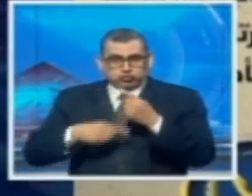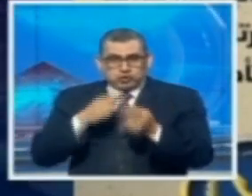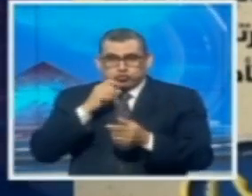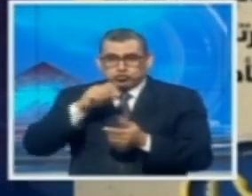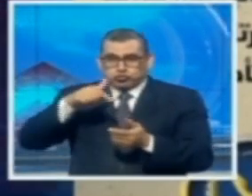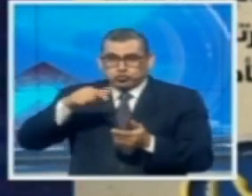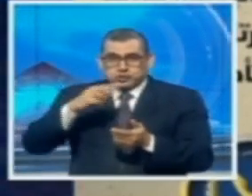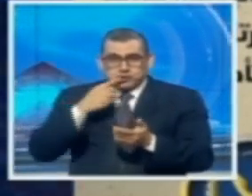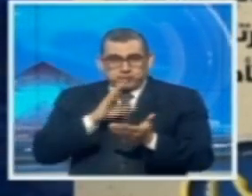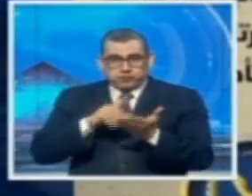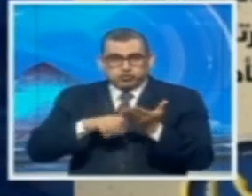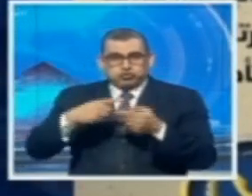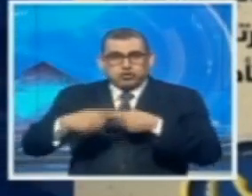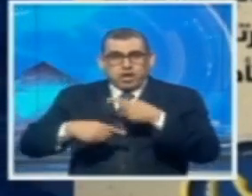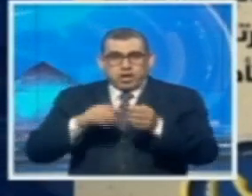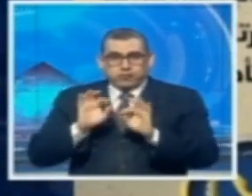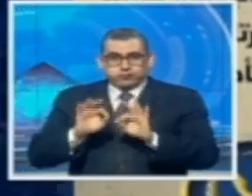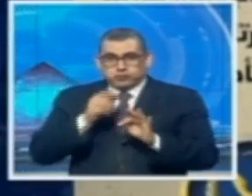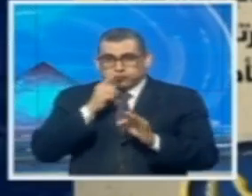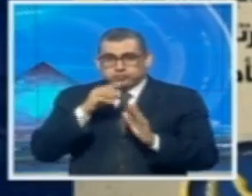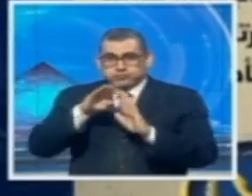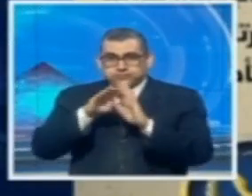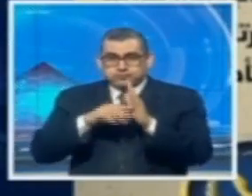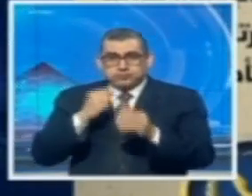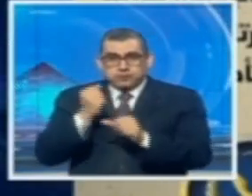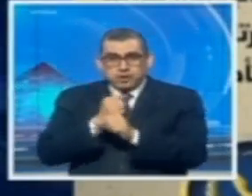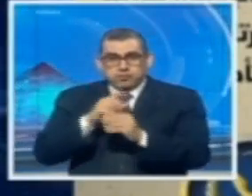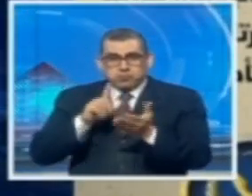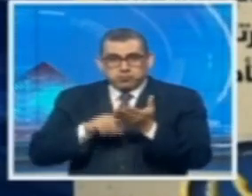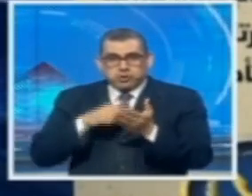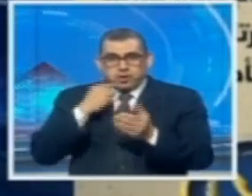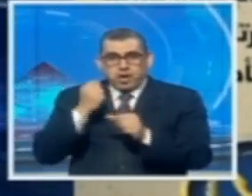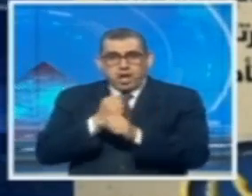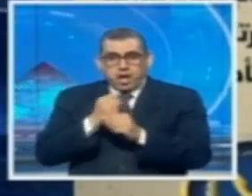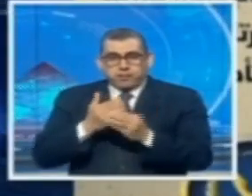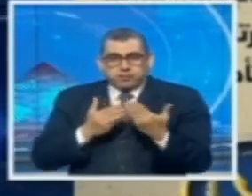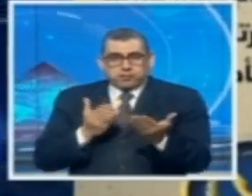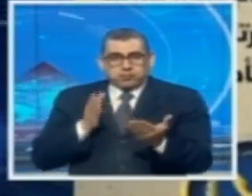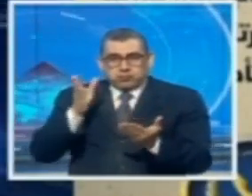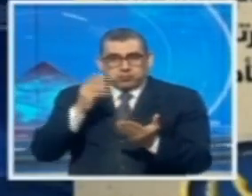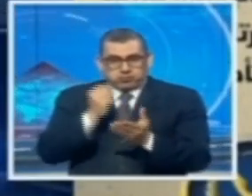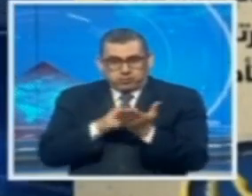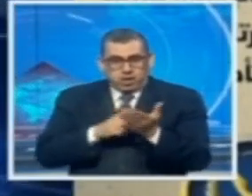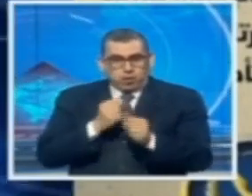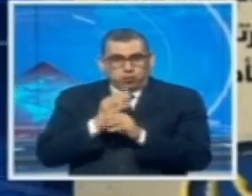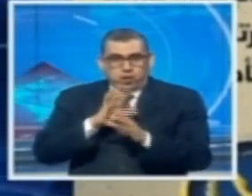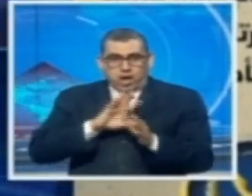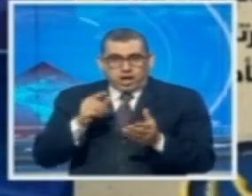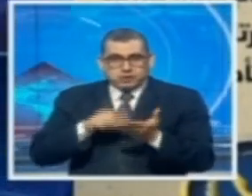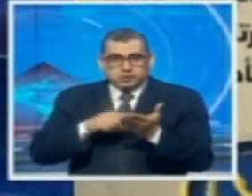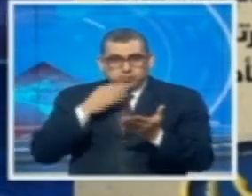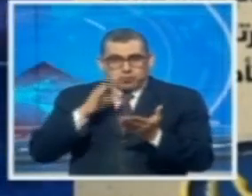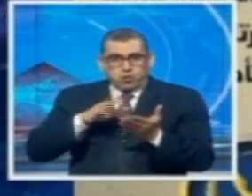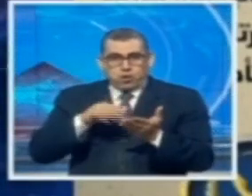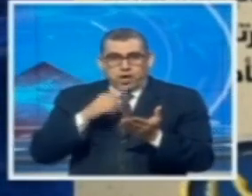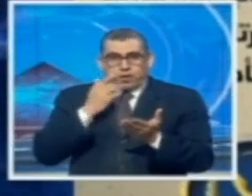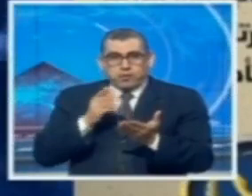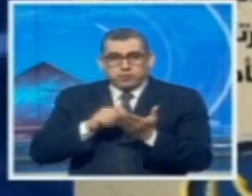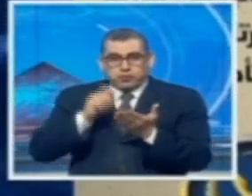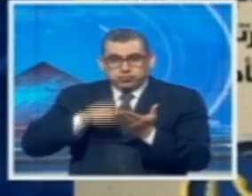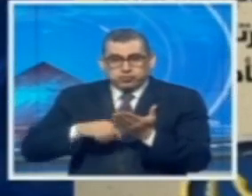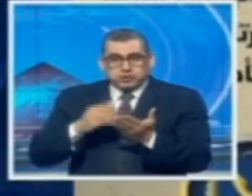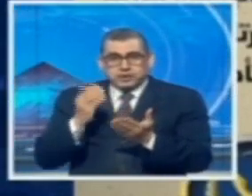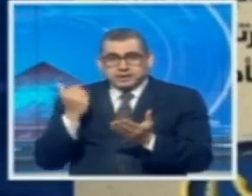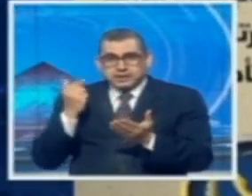تحديد فترة زمنية، ويتم الاعتداد بها والتعامل عليها بكافة الجهات الإدارية بالدولة، سواء تم